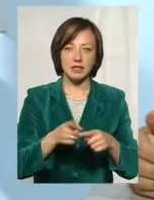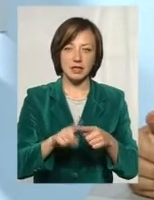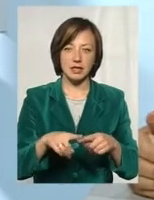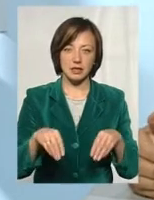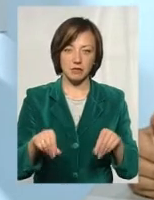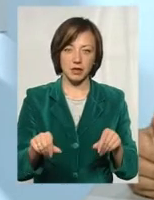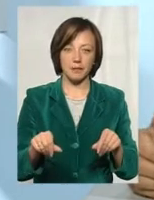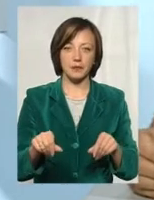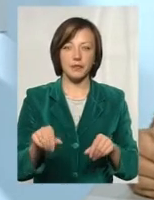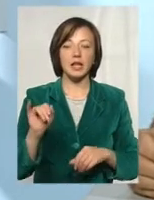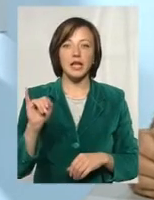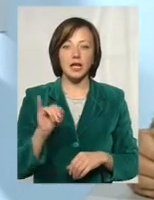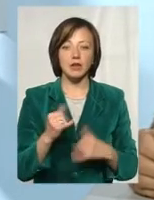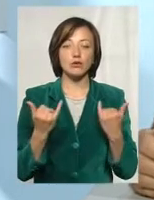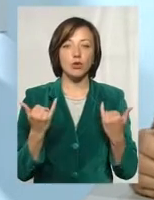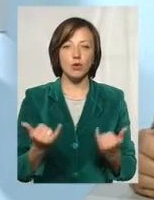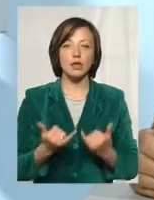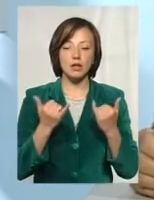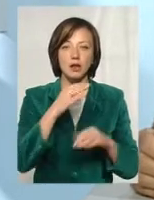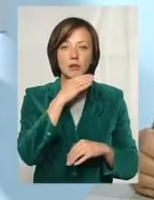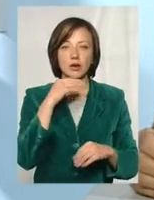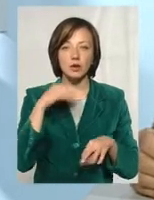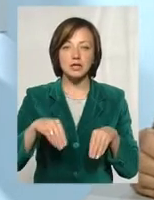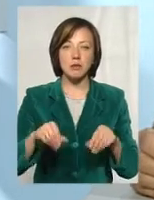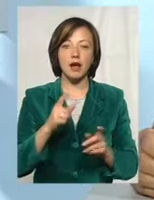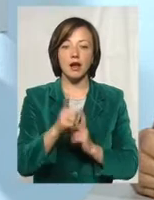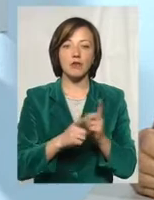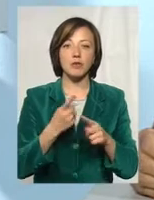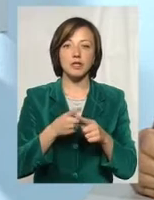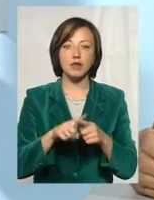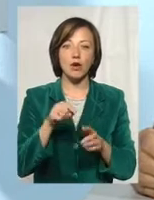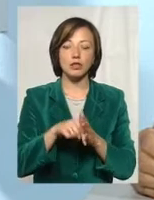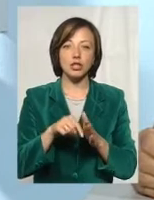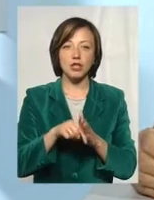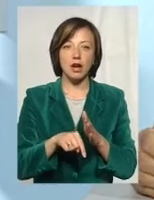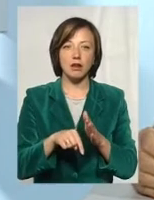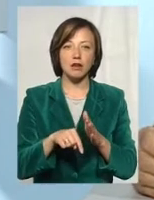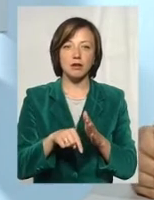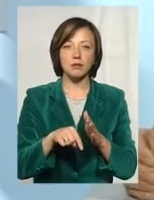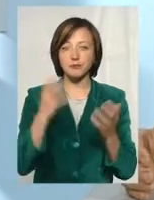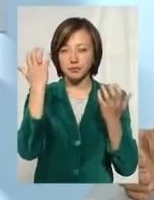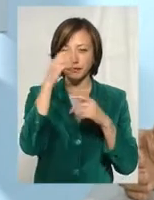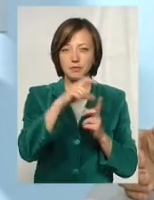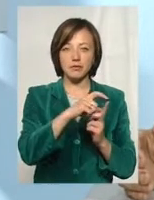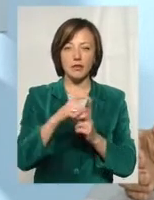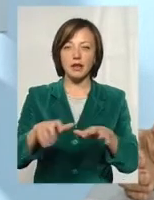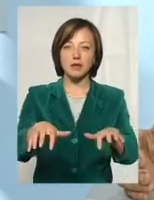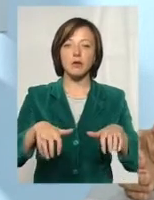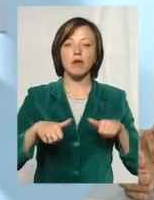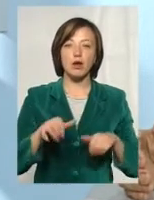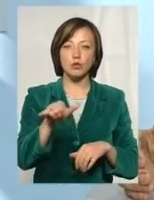землі. І сьогодні для багатьох земельна реформа це означає, вони прикривають слово